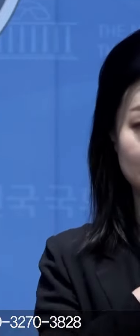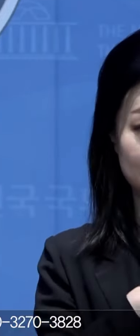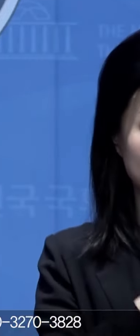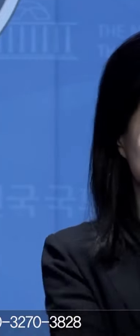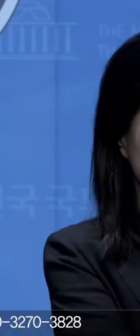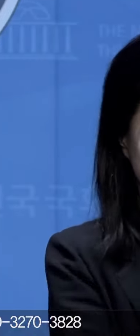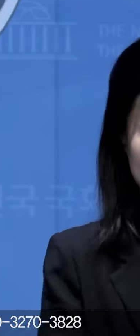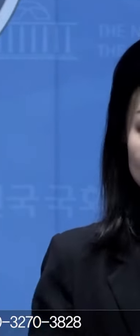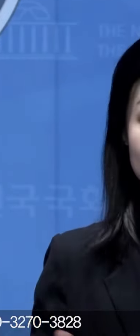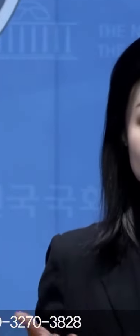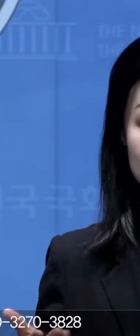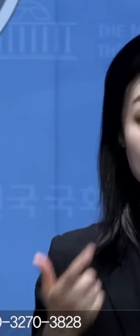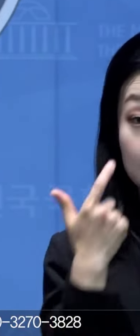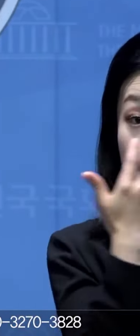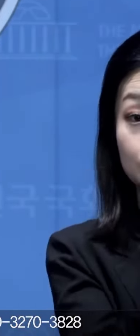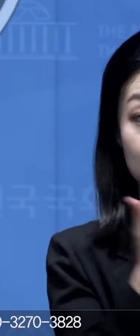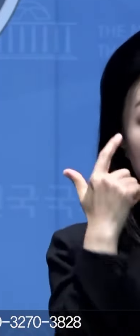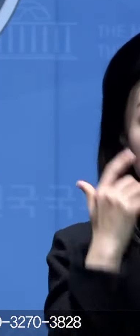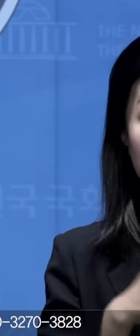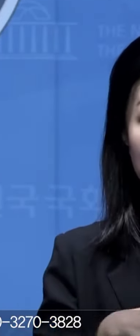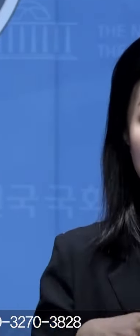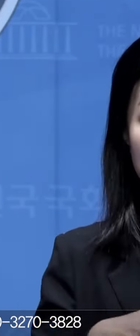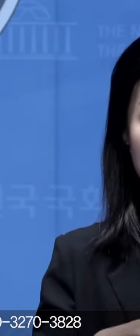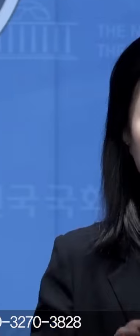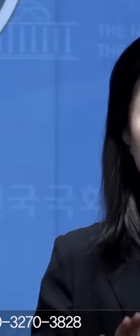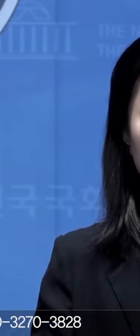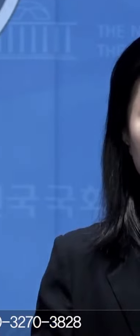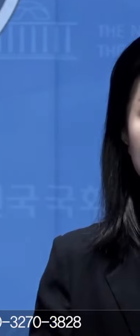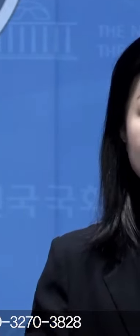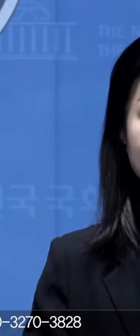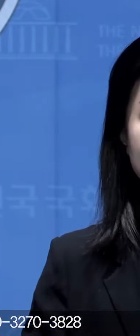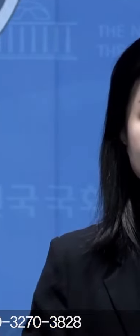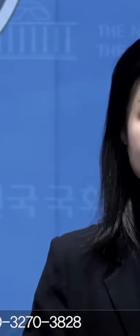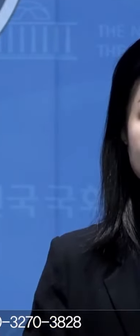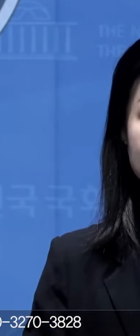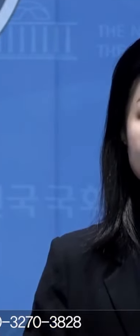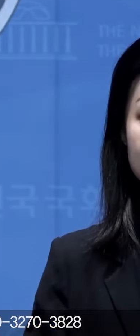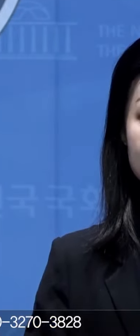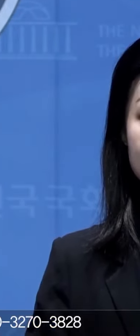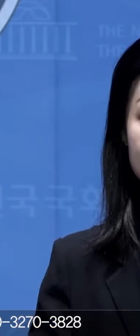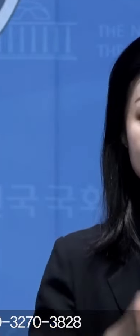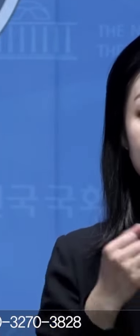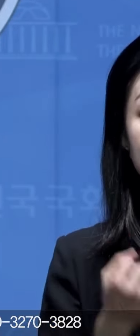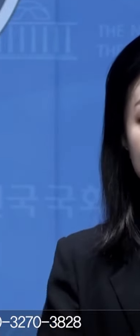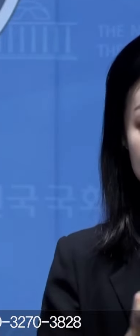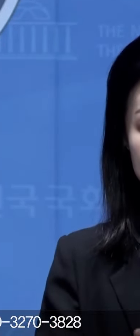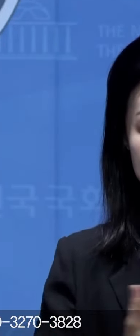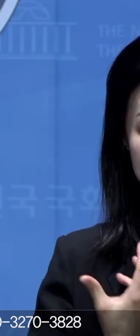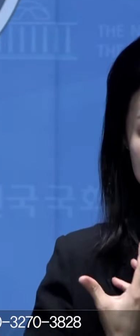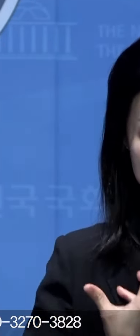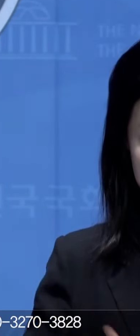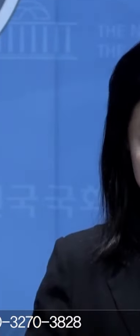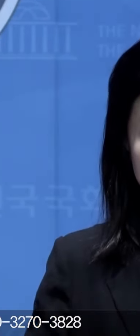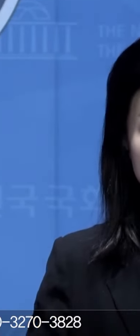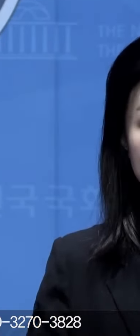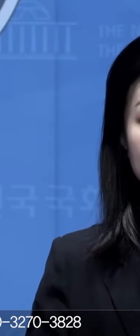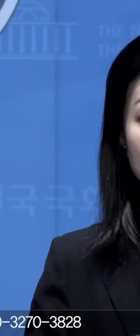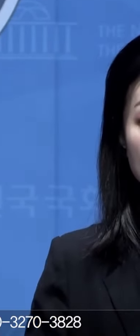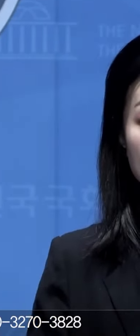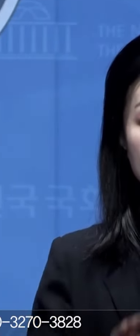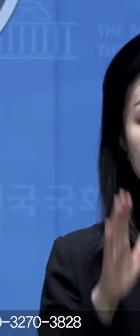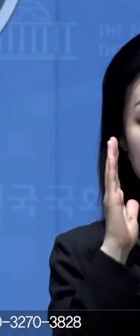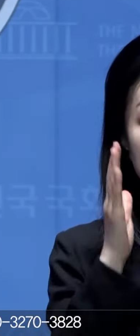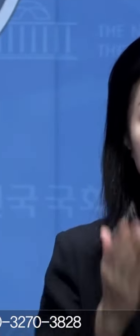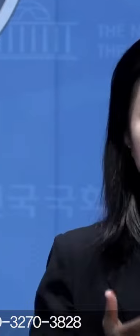있던 의원들 있니다 오늘 참으로 어 참담한 심정으로이 자리에 섰습니다